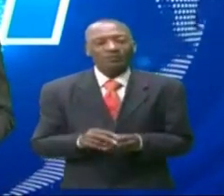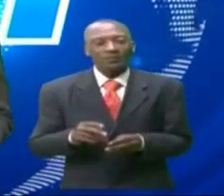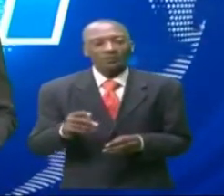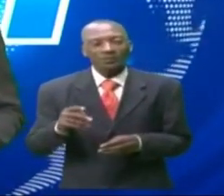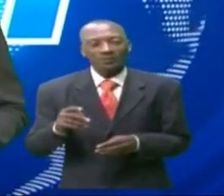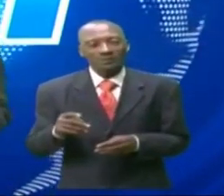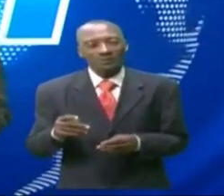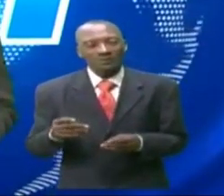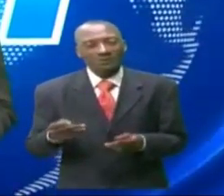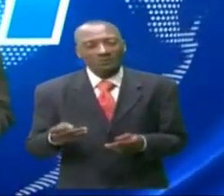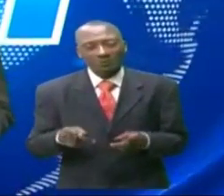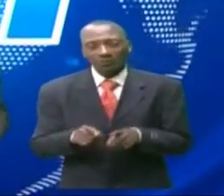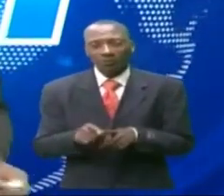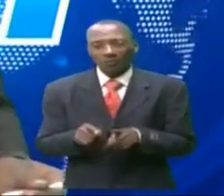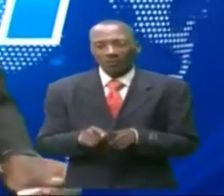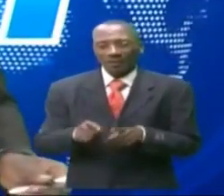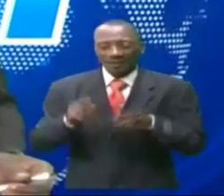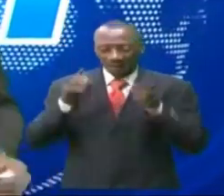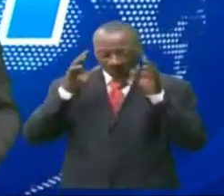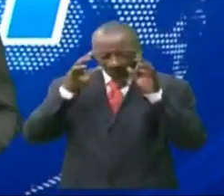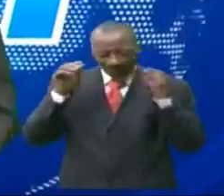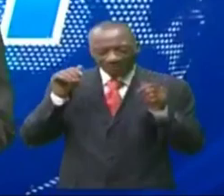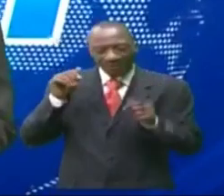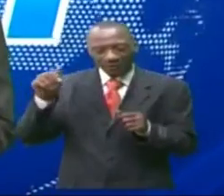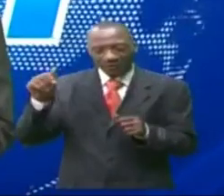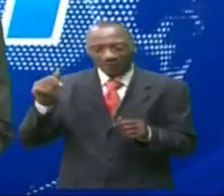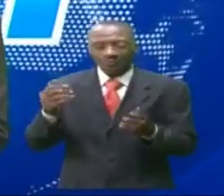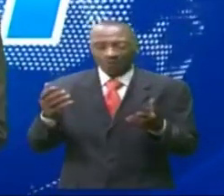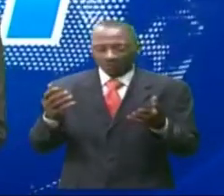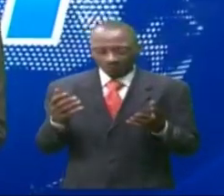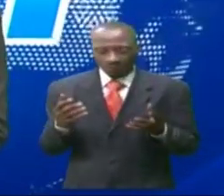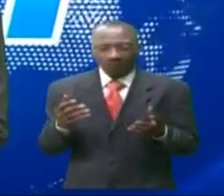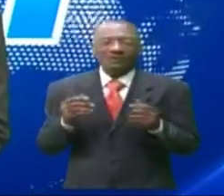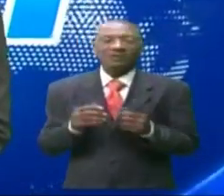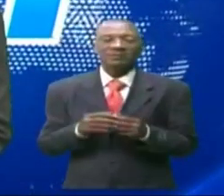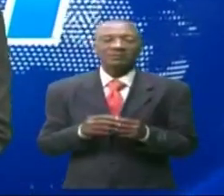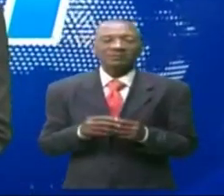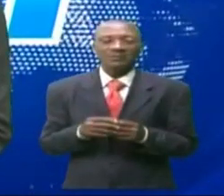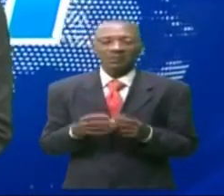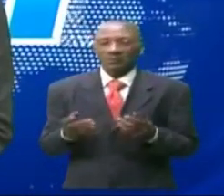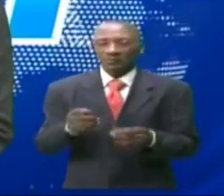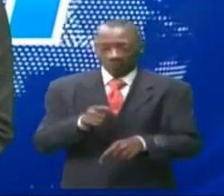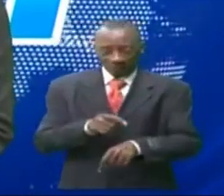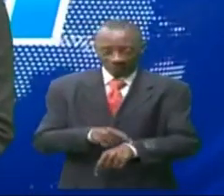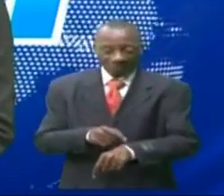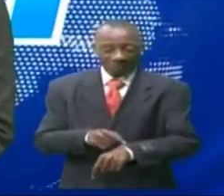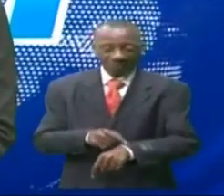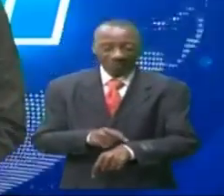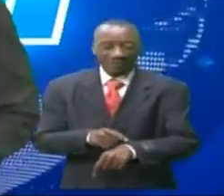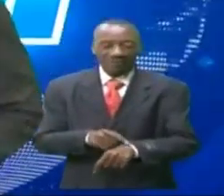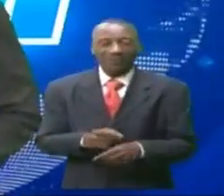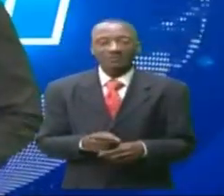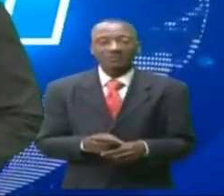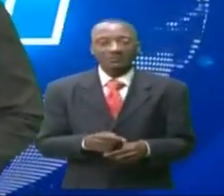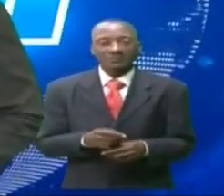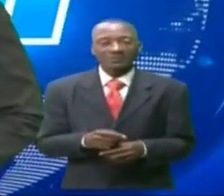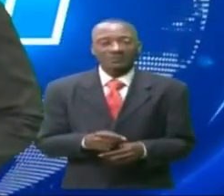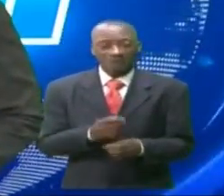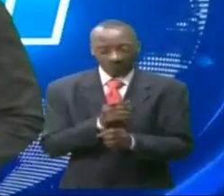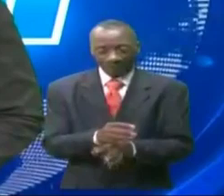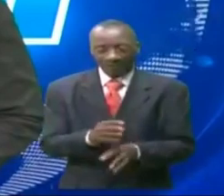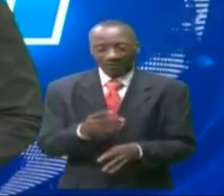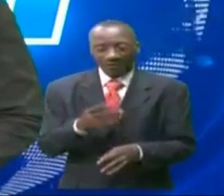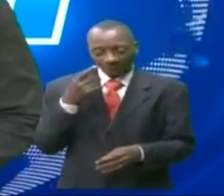conditions sécuritaires sont prises grâce aux efforts du chef de l'État à travers la mise en place de l'administration militaire.